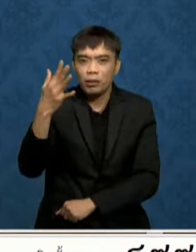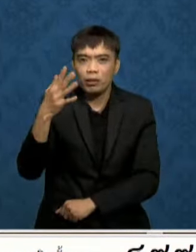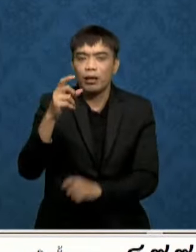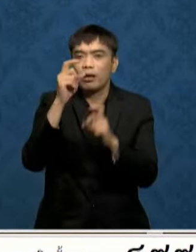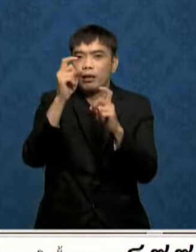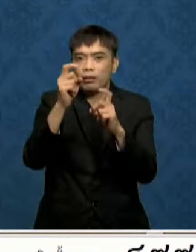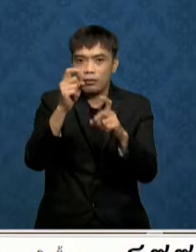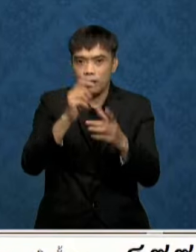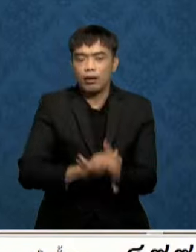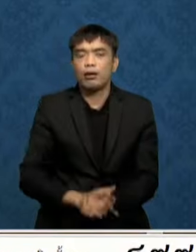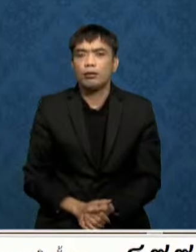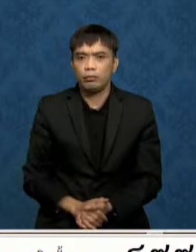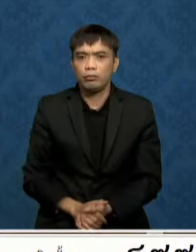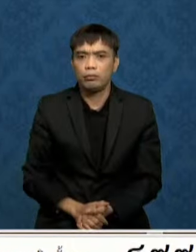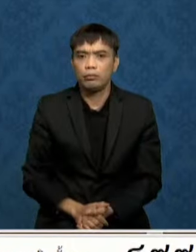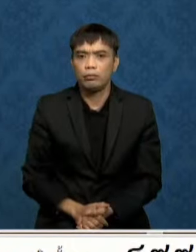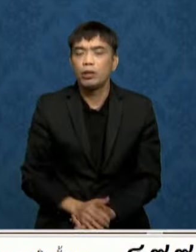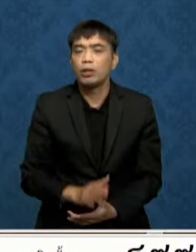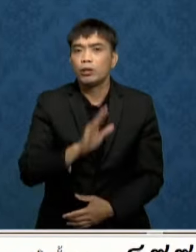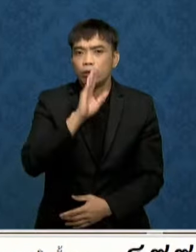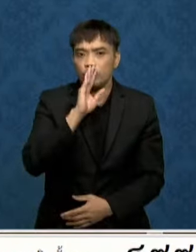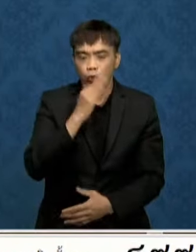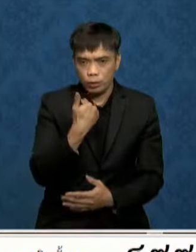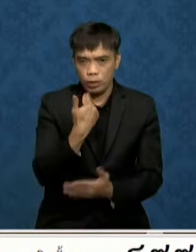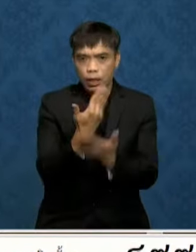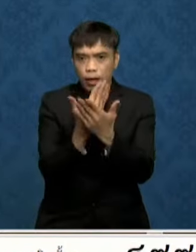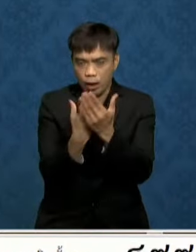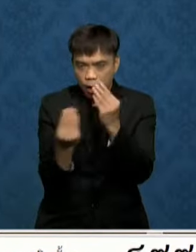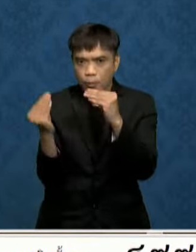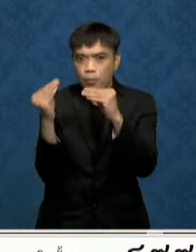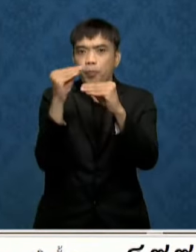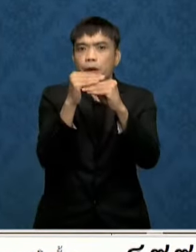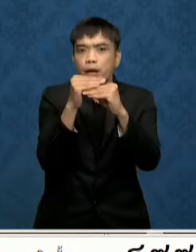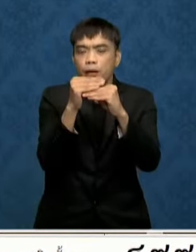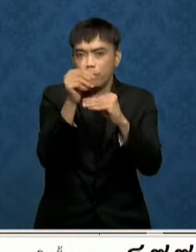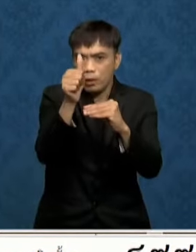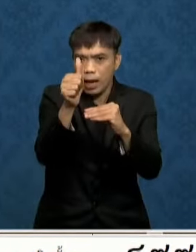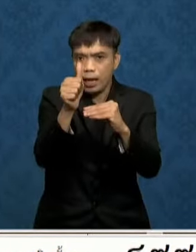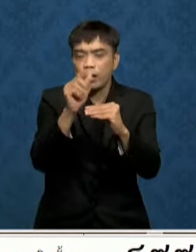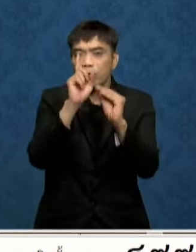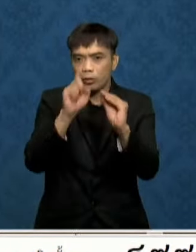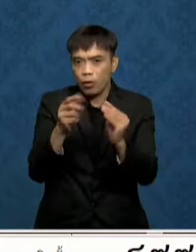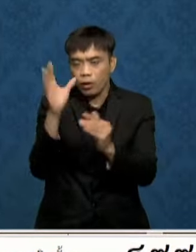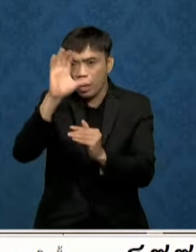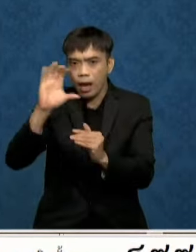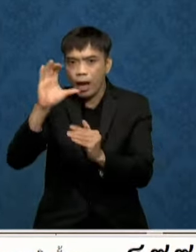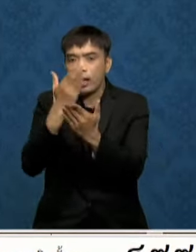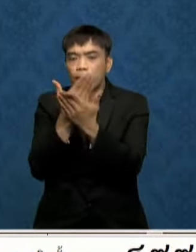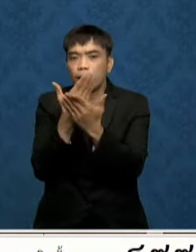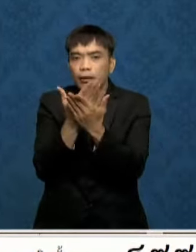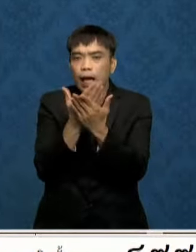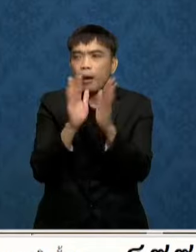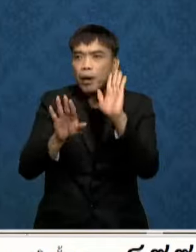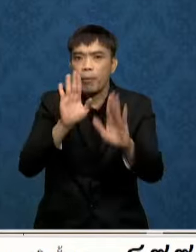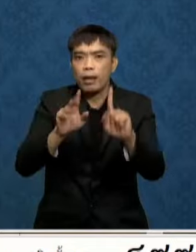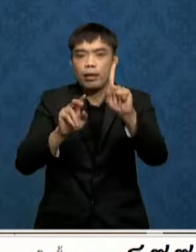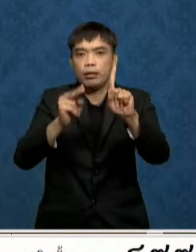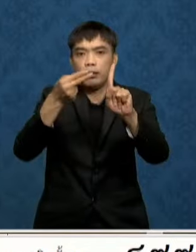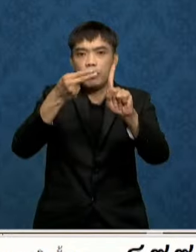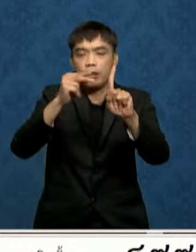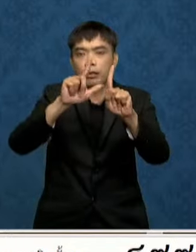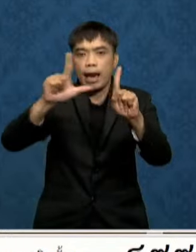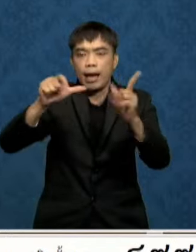ยืนยันว่าฉั้นให้เอ่องบเพิ่มเติมได้เท่าที่จะหารายได้อื่นมาเพิ่มได้นั่นก็คือ 10หมืล้านบาทค่ะ